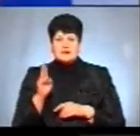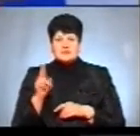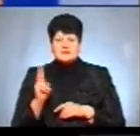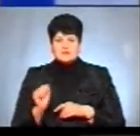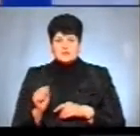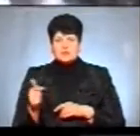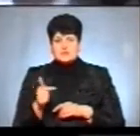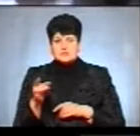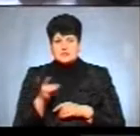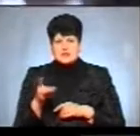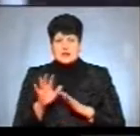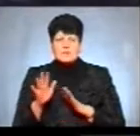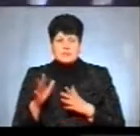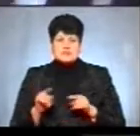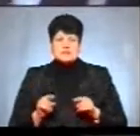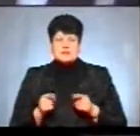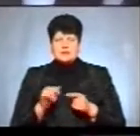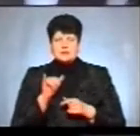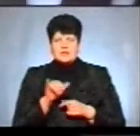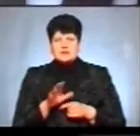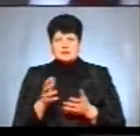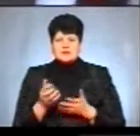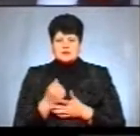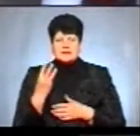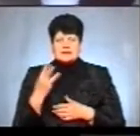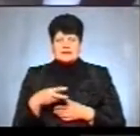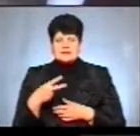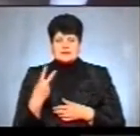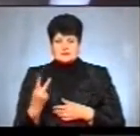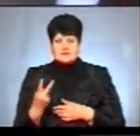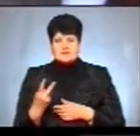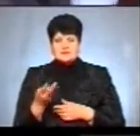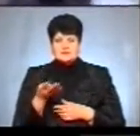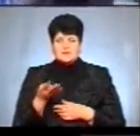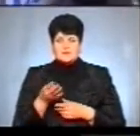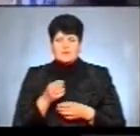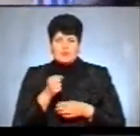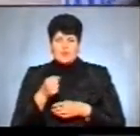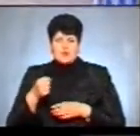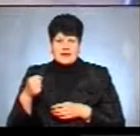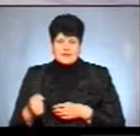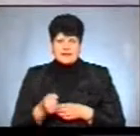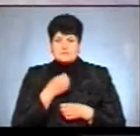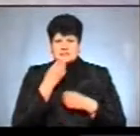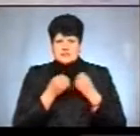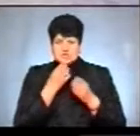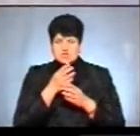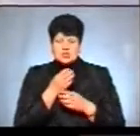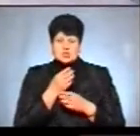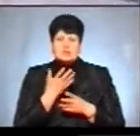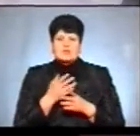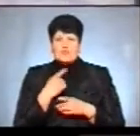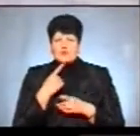Гусятинського району. На момент затримання у неї виявили 32 букети підсніжників. Обличчя просить не показувати. Каже,